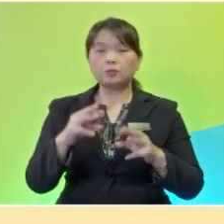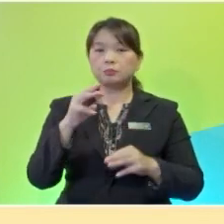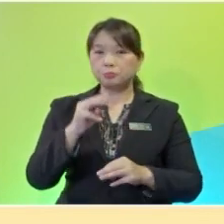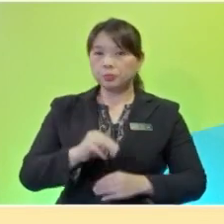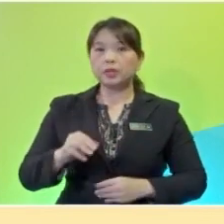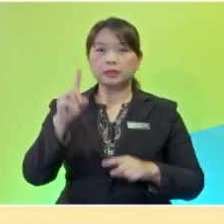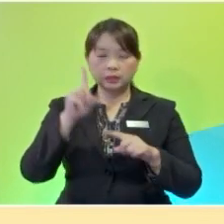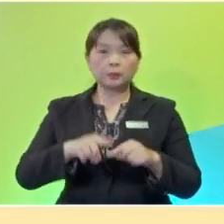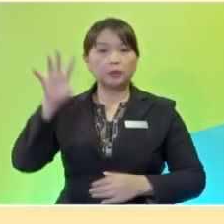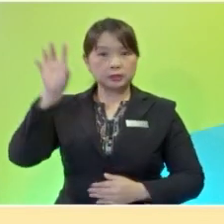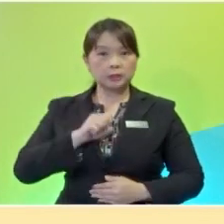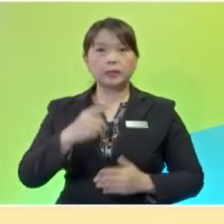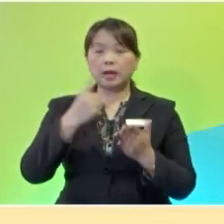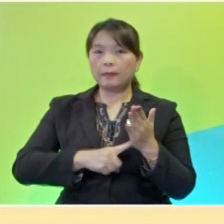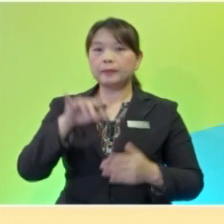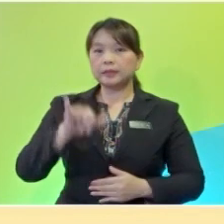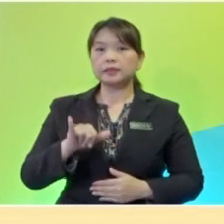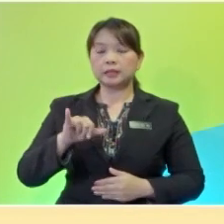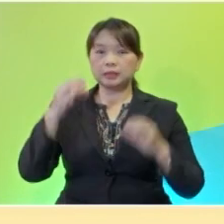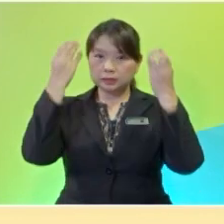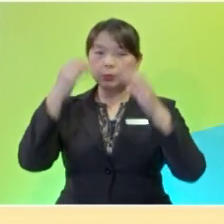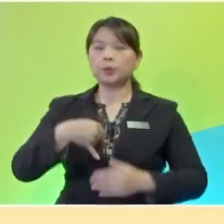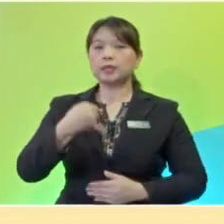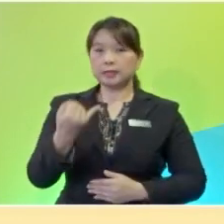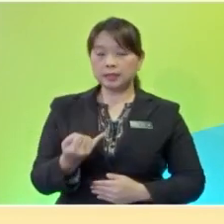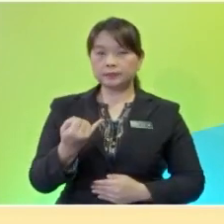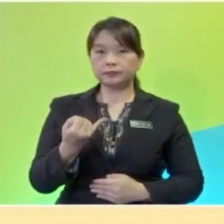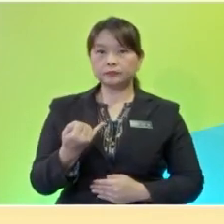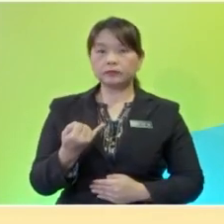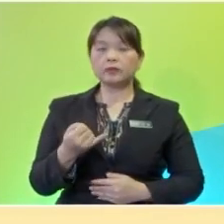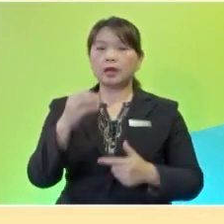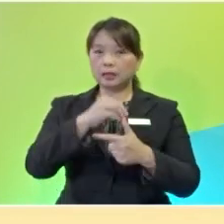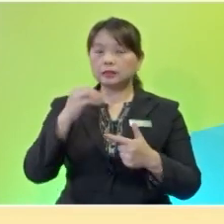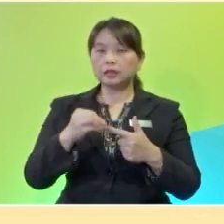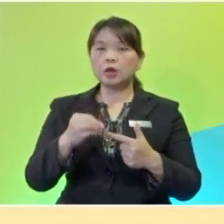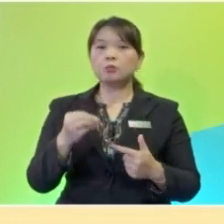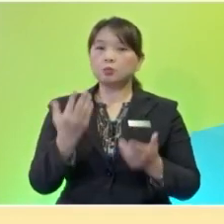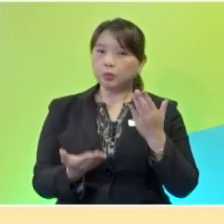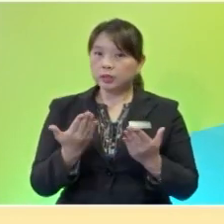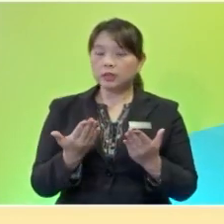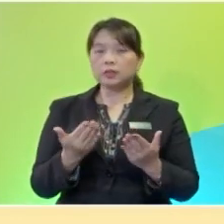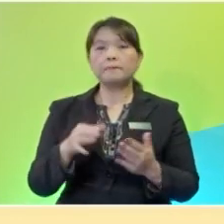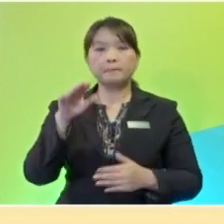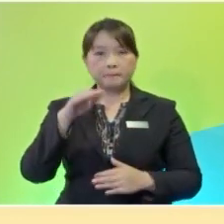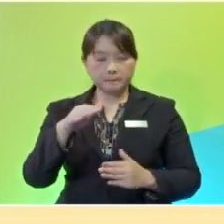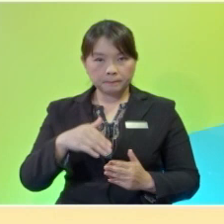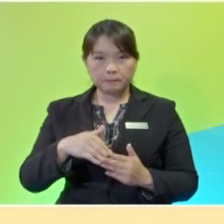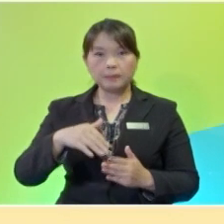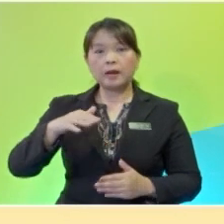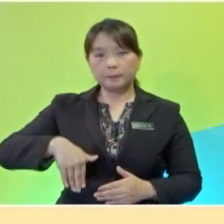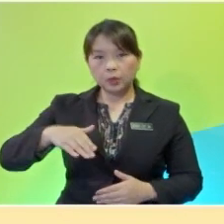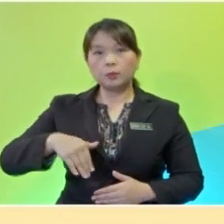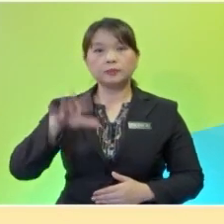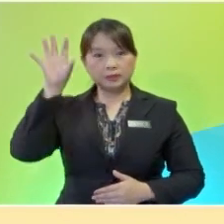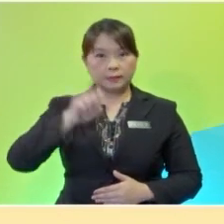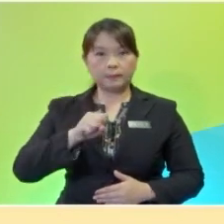的达到说老师预期的一个学习的程度，或者是他的等级还没有去到更趋理想的那个情况之